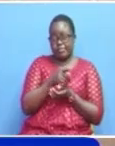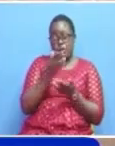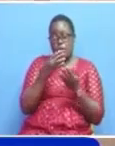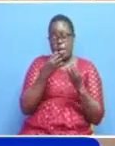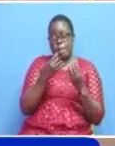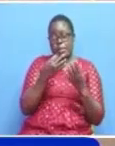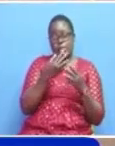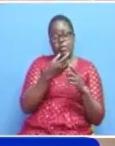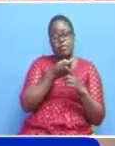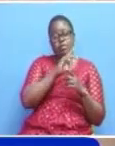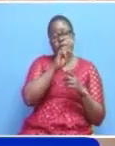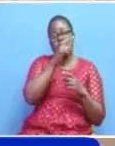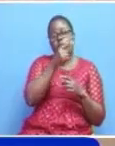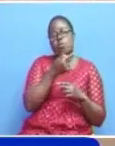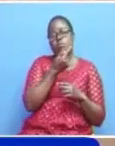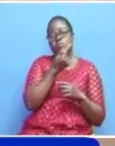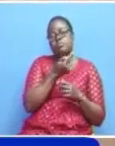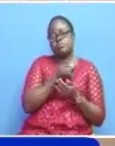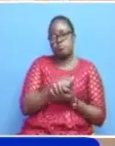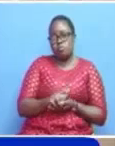mwoni kumangalikoni ya Kenya kwanza.